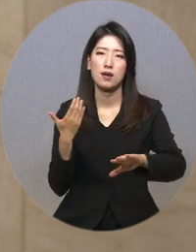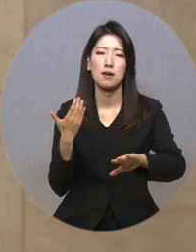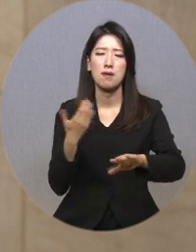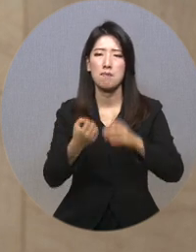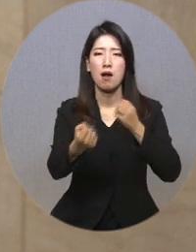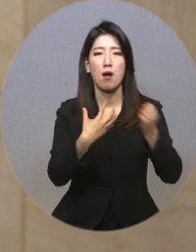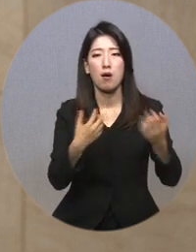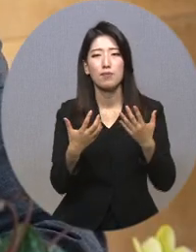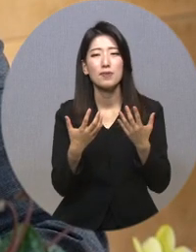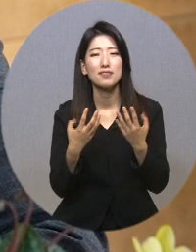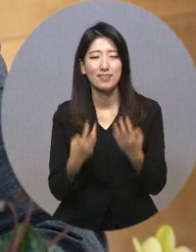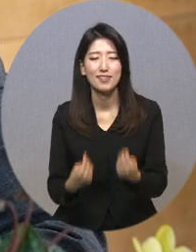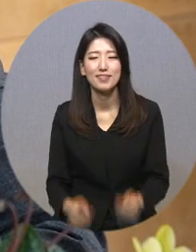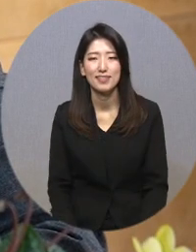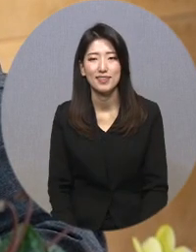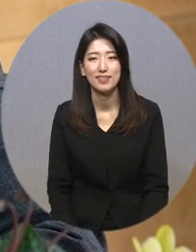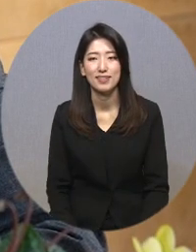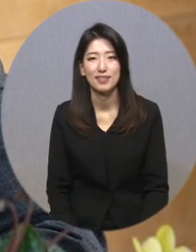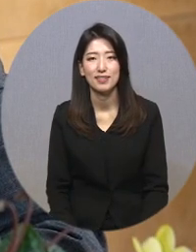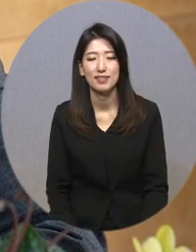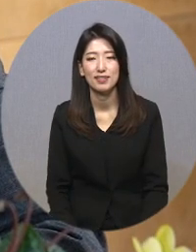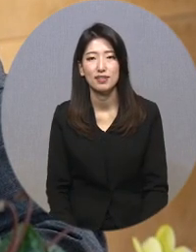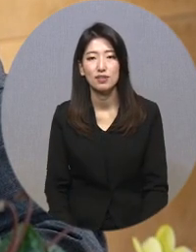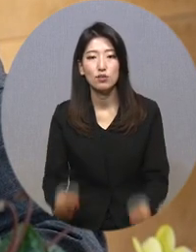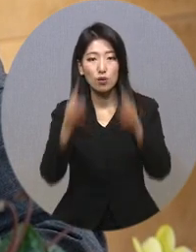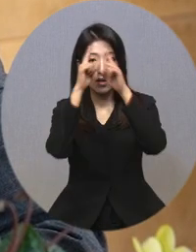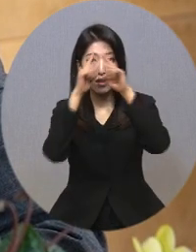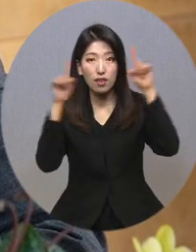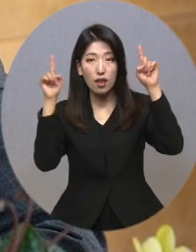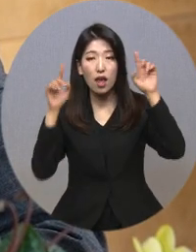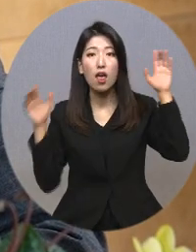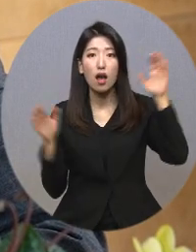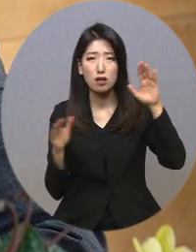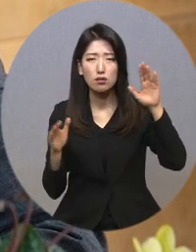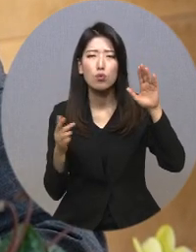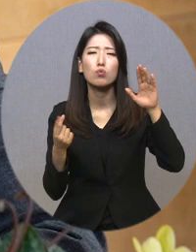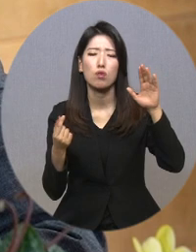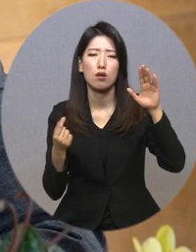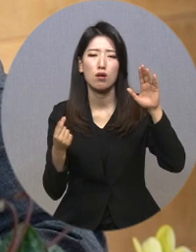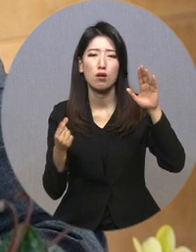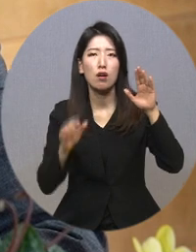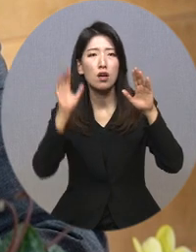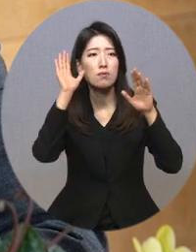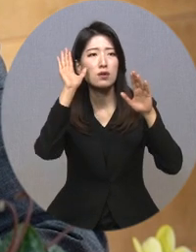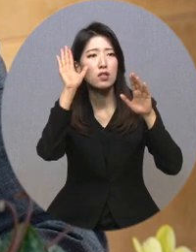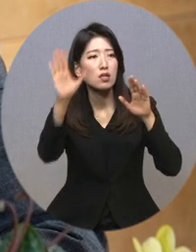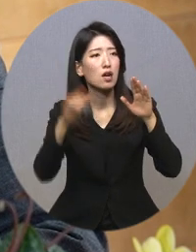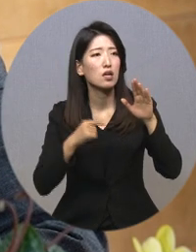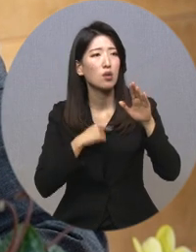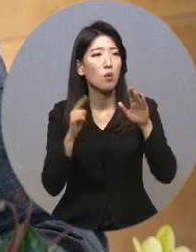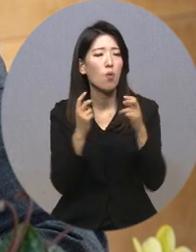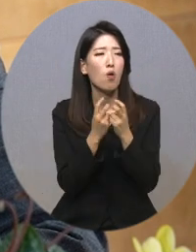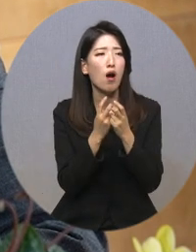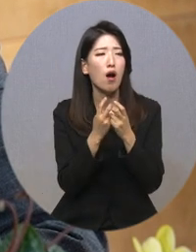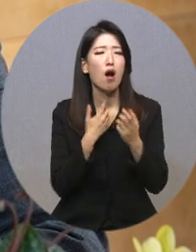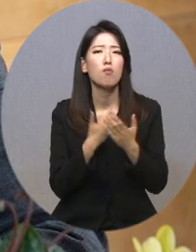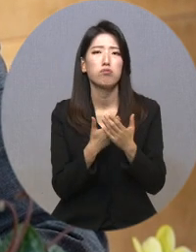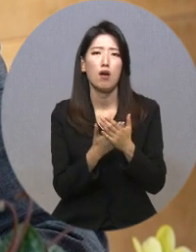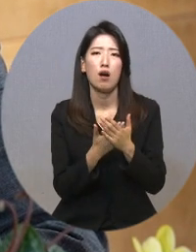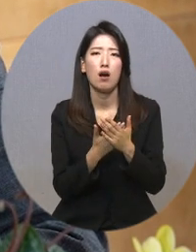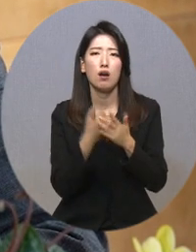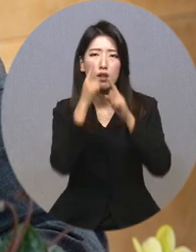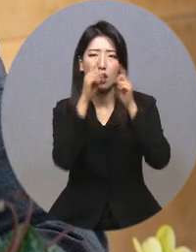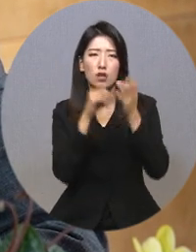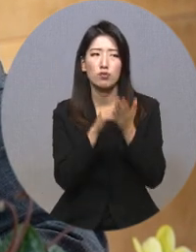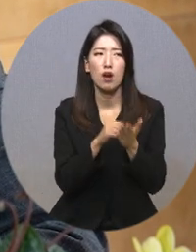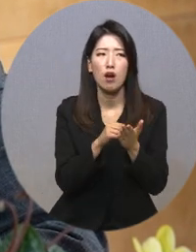많이 하고 있거든요. 예. 또 우리 그 대학생들도 그러다 보니까 그 미래에 대한 불안으로 대학 진학이나 아니면 취업에